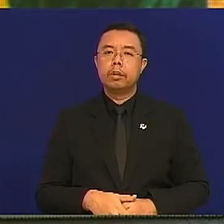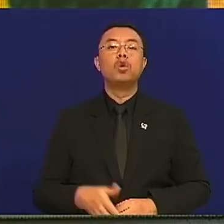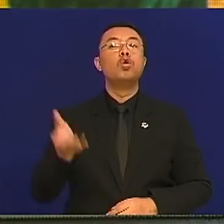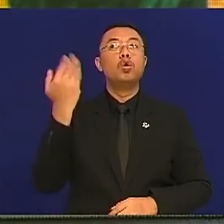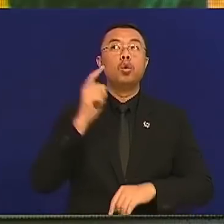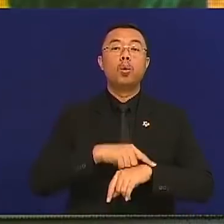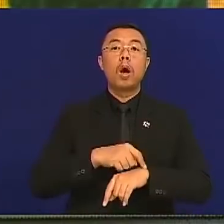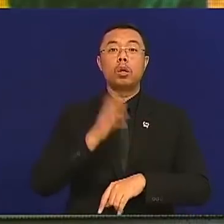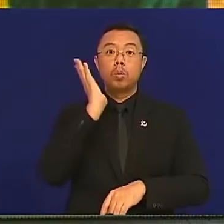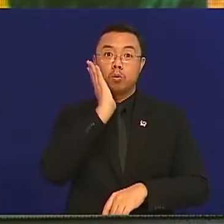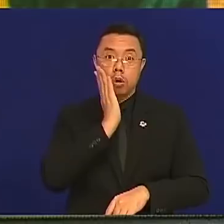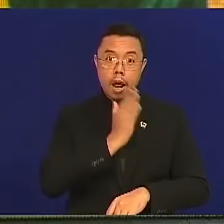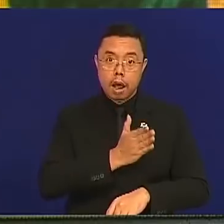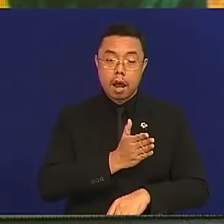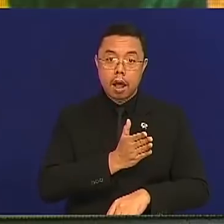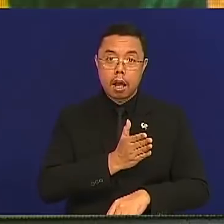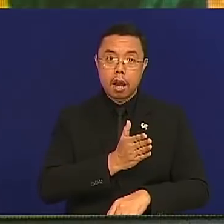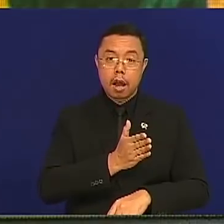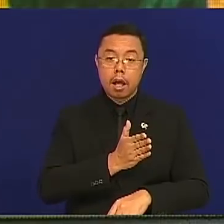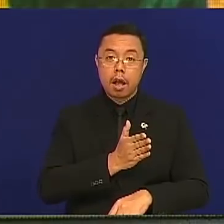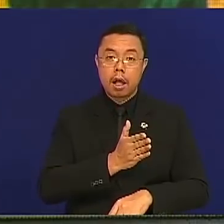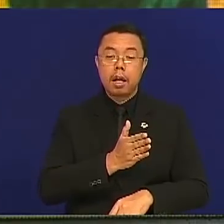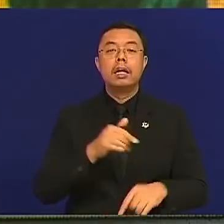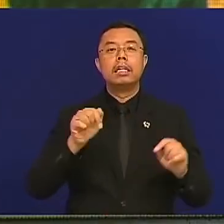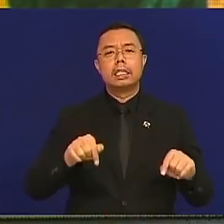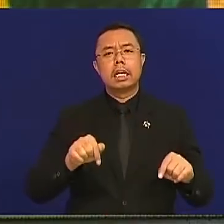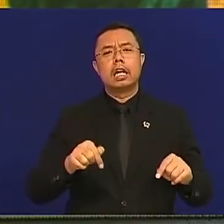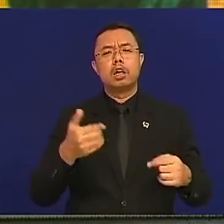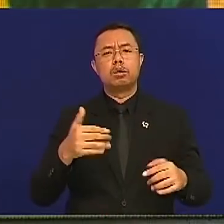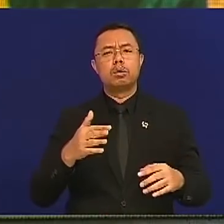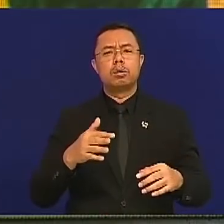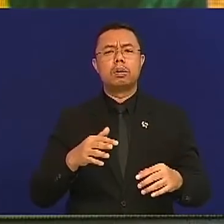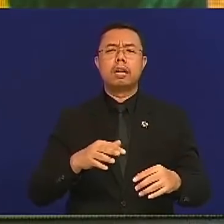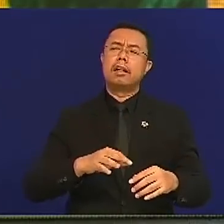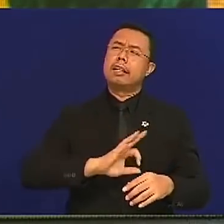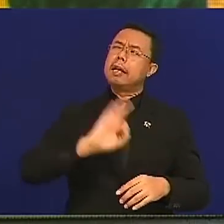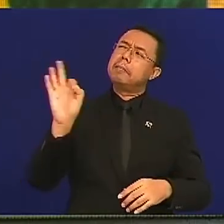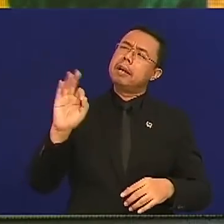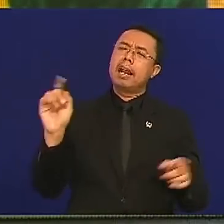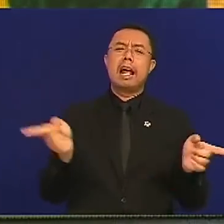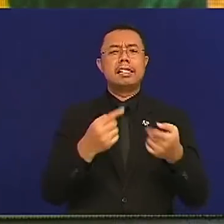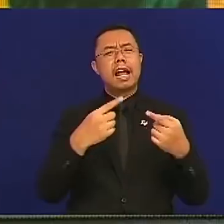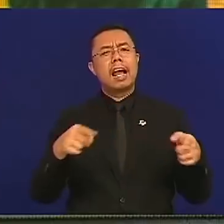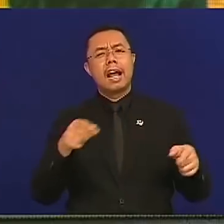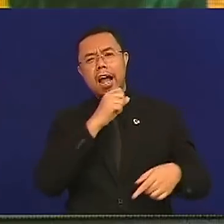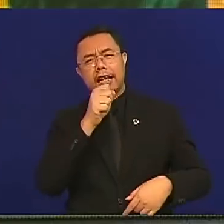Dulu waktu masih muda ya saudara. Sekarang sudah jarang lagu itu ada.